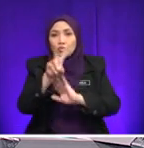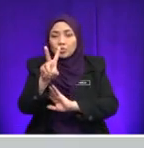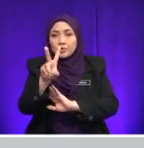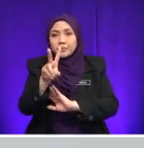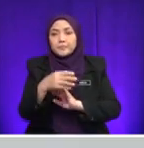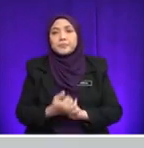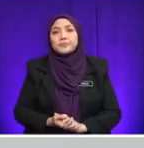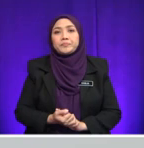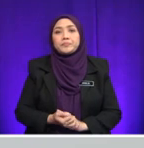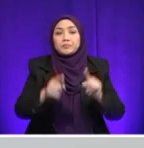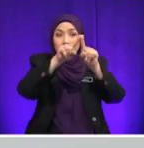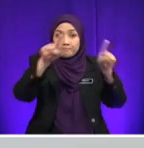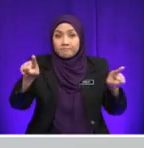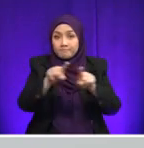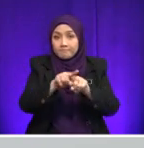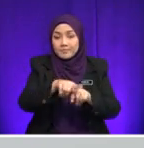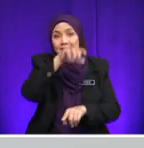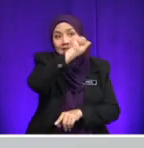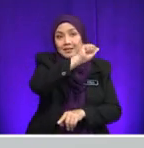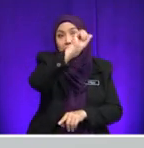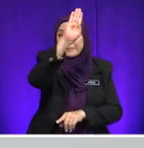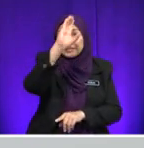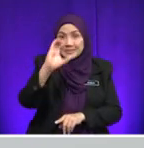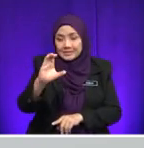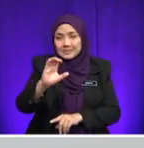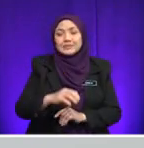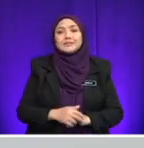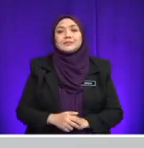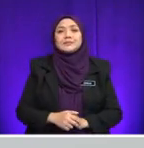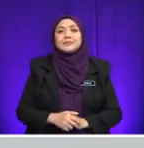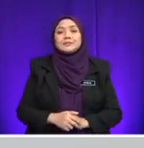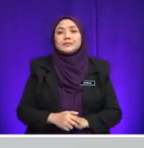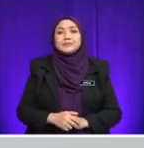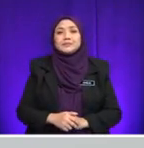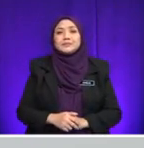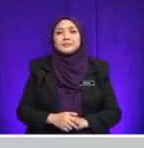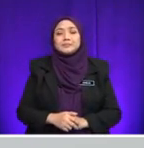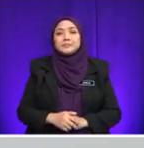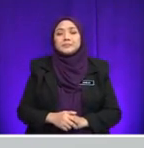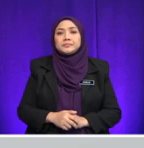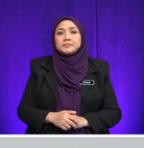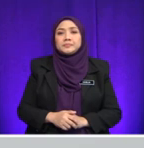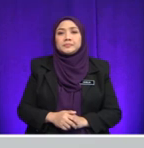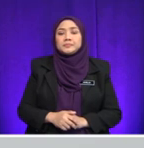sebuah segitiga ABC jadi sekali ini segitiga yang ada pada paparan ABC Oke